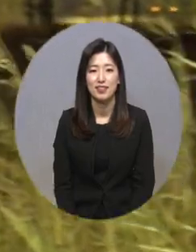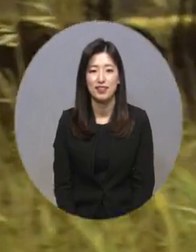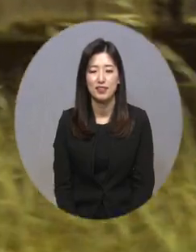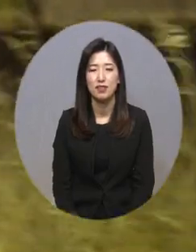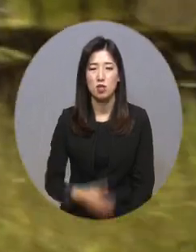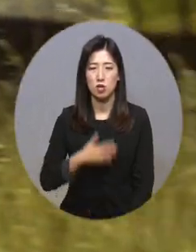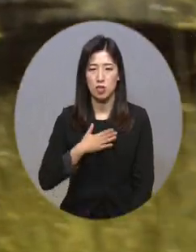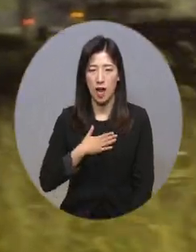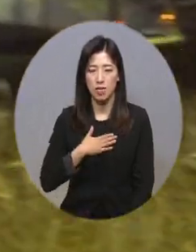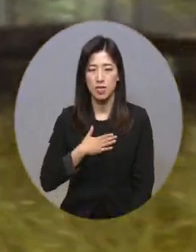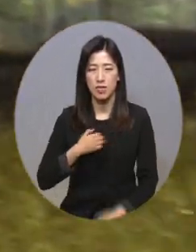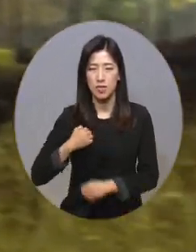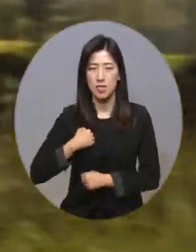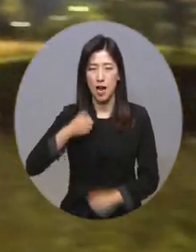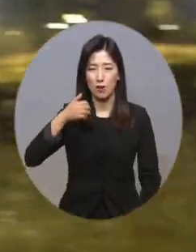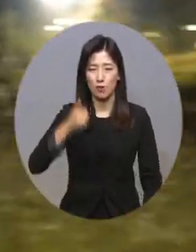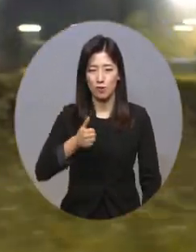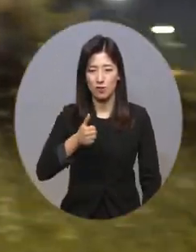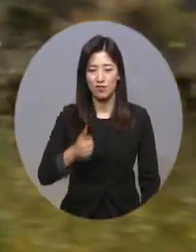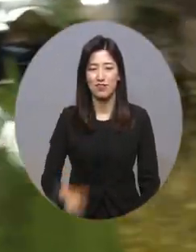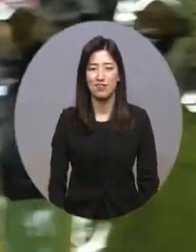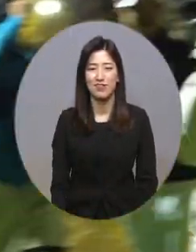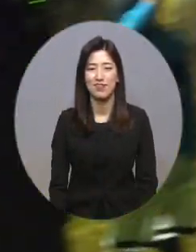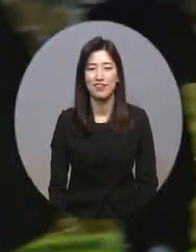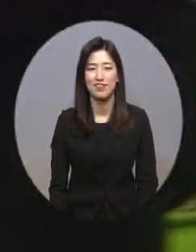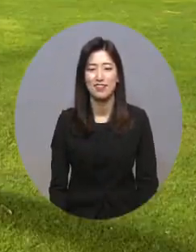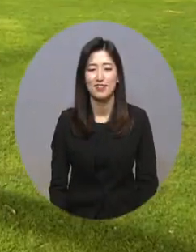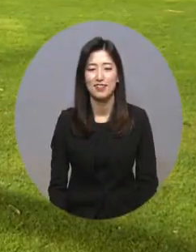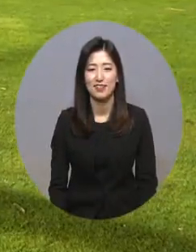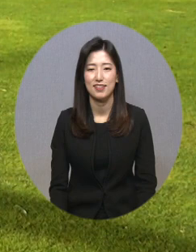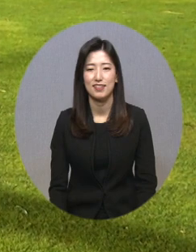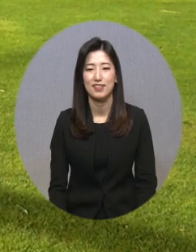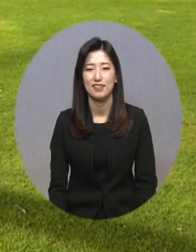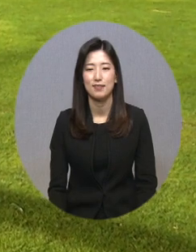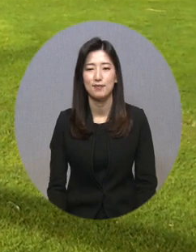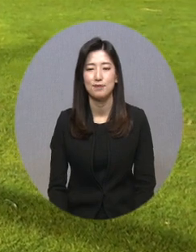한글자막 카파 생각합니다